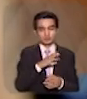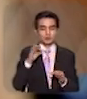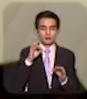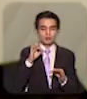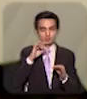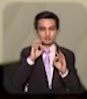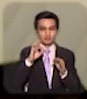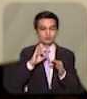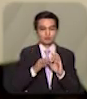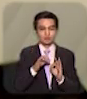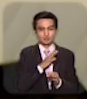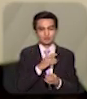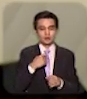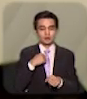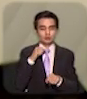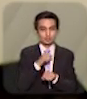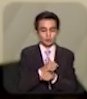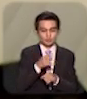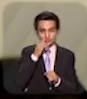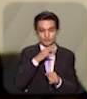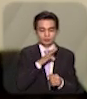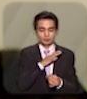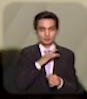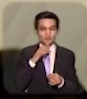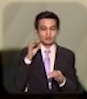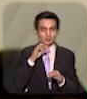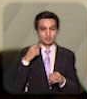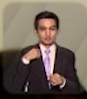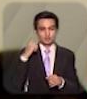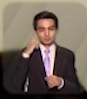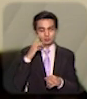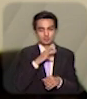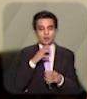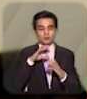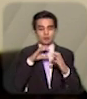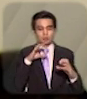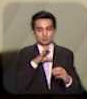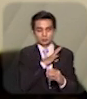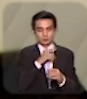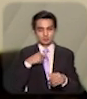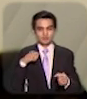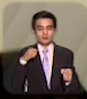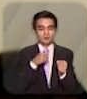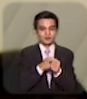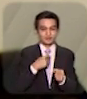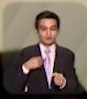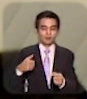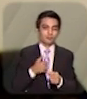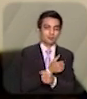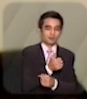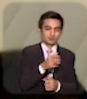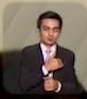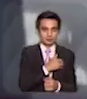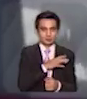айтты. Мен тоқтап үлгермейтінімді білдім, автобусқа соғылатынымды түсіндім. Сол үшін автобусты айналып өтпек болғанымда